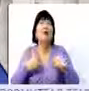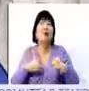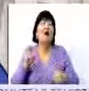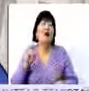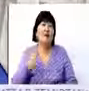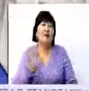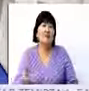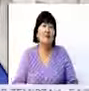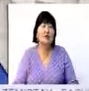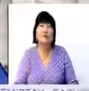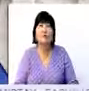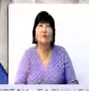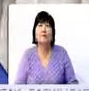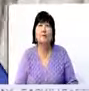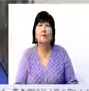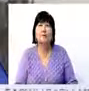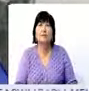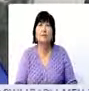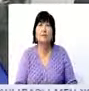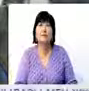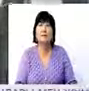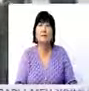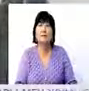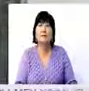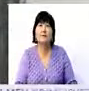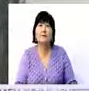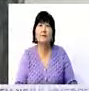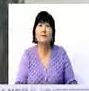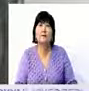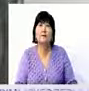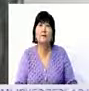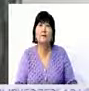асығыңыз. Елдес Әбілда, Ғалымжан Жұманазар, Талғат Сыдықов, Досхан Сәтбай, Қызылорда телеарнасы.